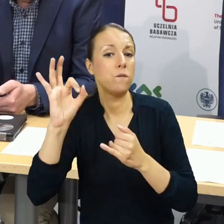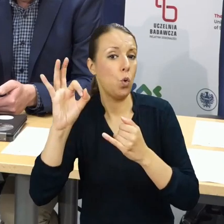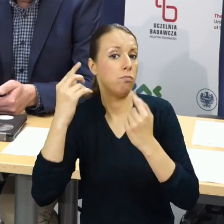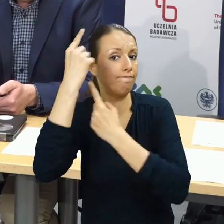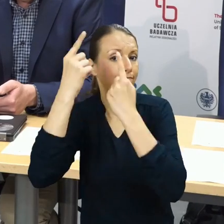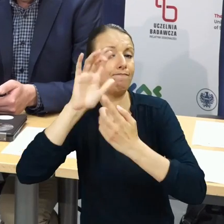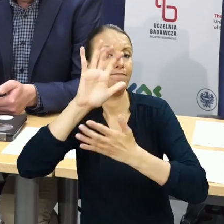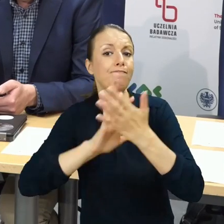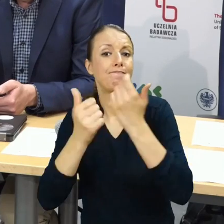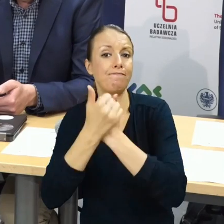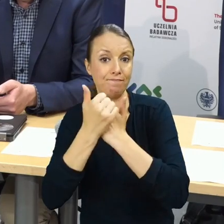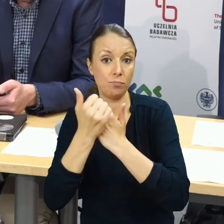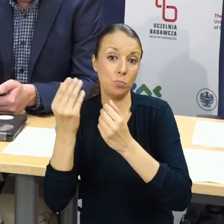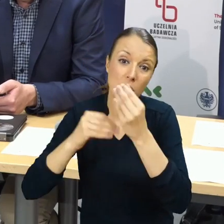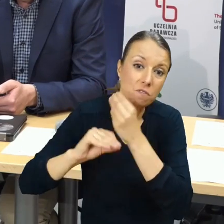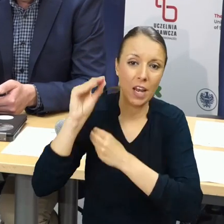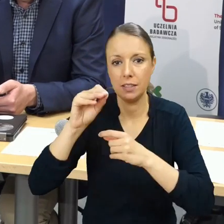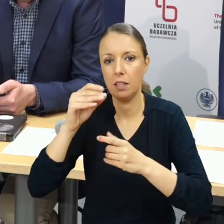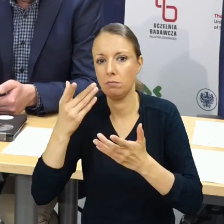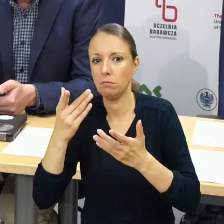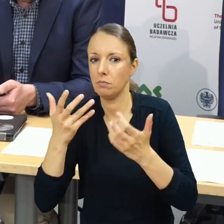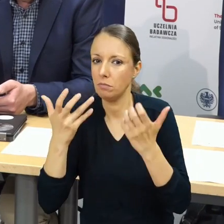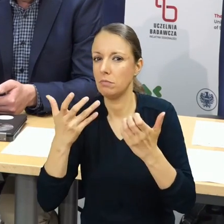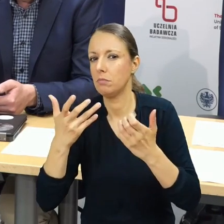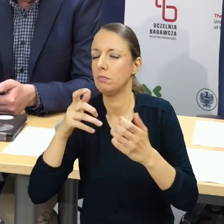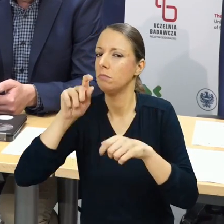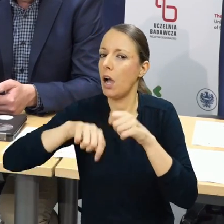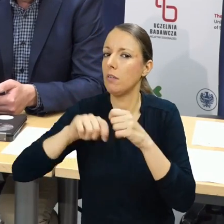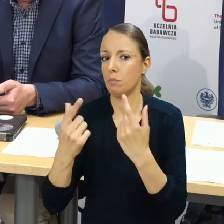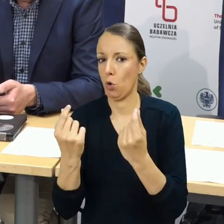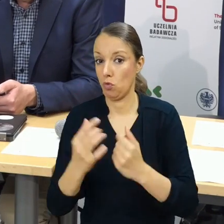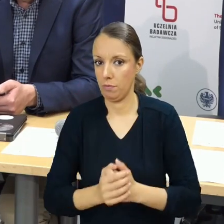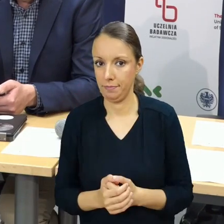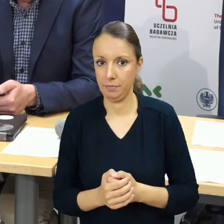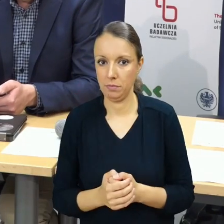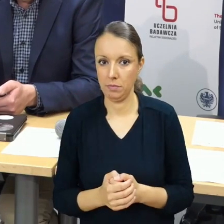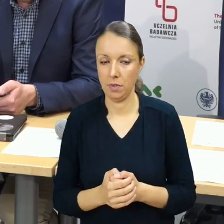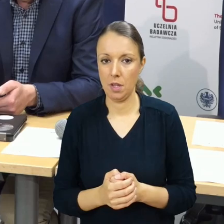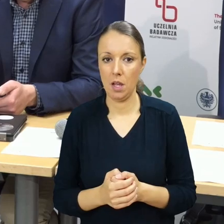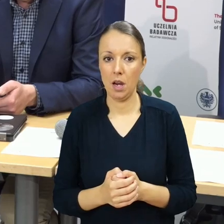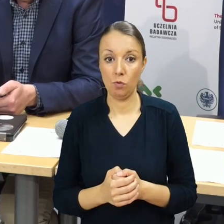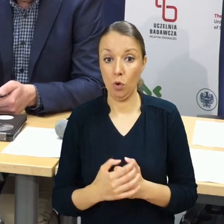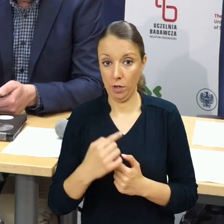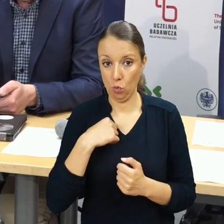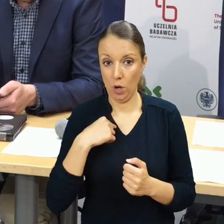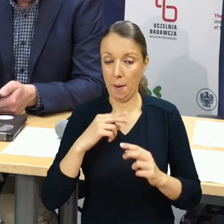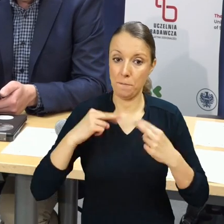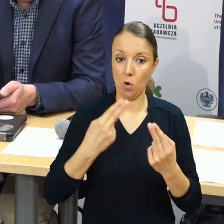i stąd no moje takie pytanie, wracam jeszcze raz do tej ucieczki do przodu. Czy jesteś w stanie w ciągu